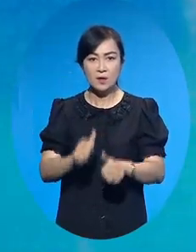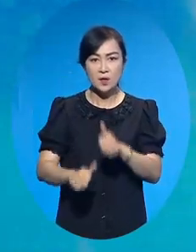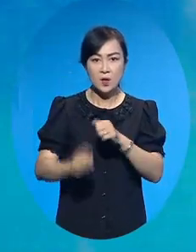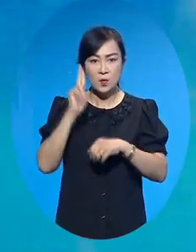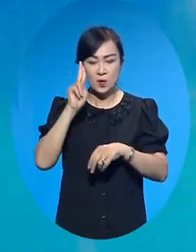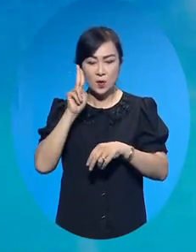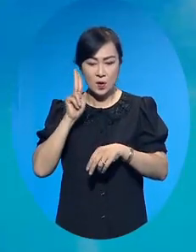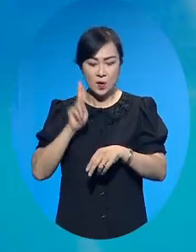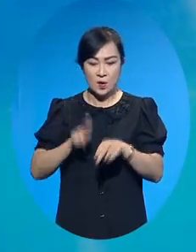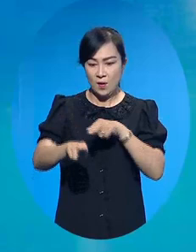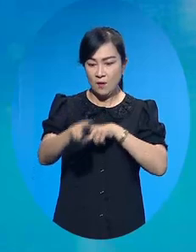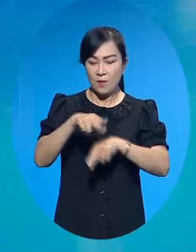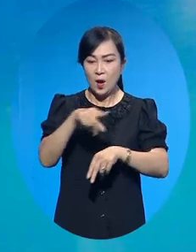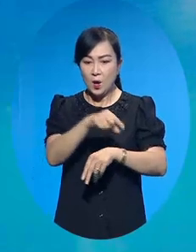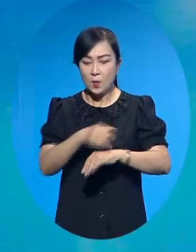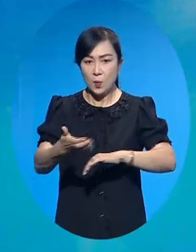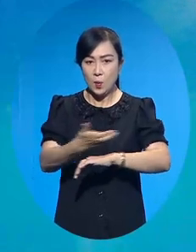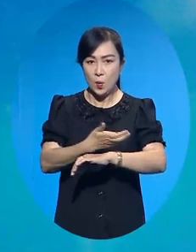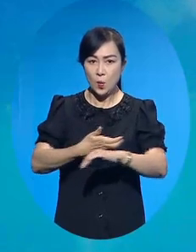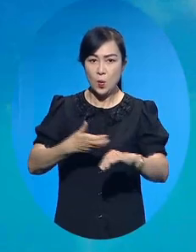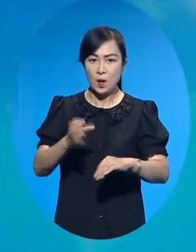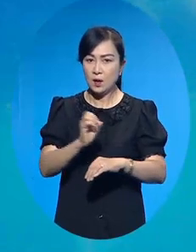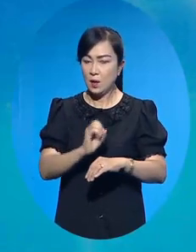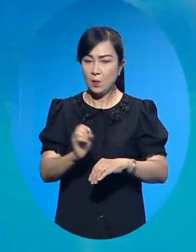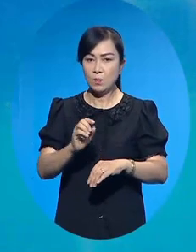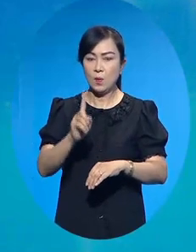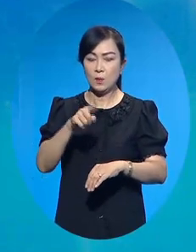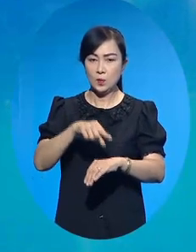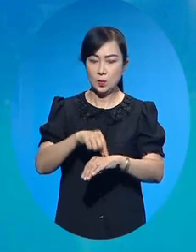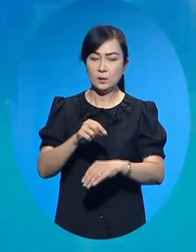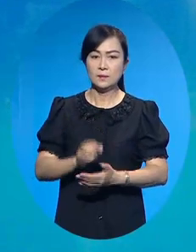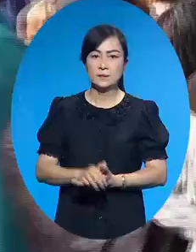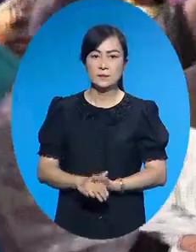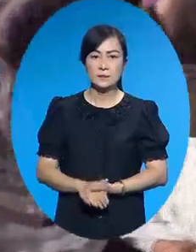đội Pháp không rút quân khỏi quốc gia Tây Phi trong vòng một tuần.